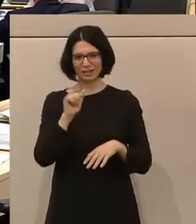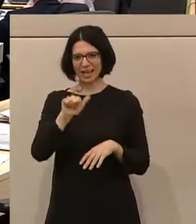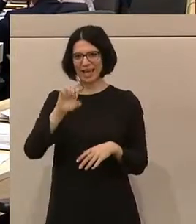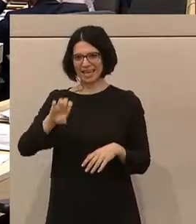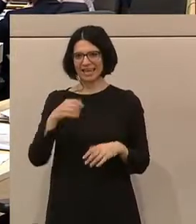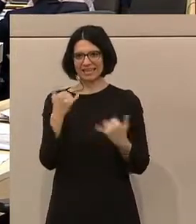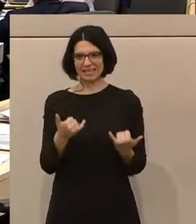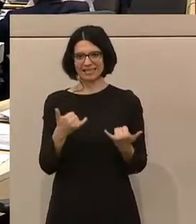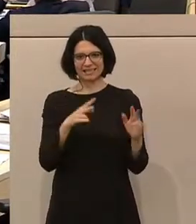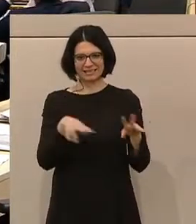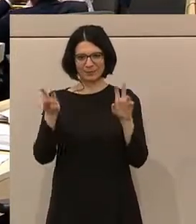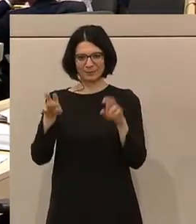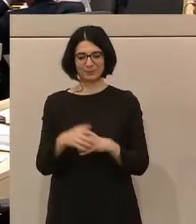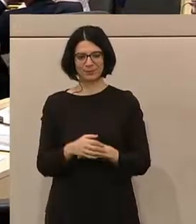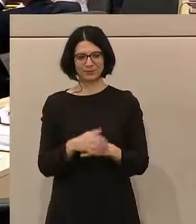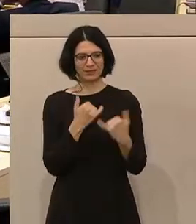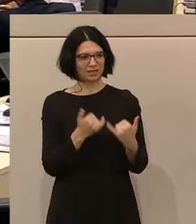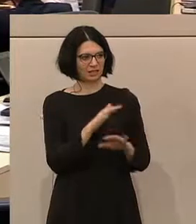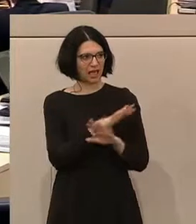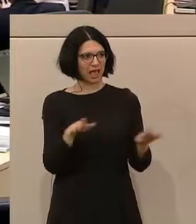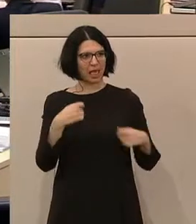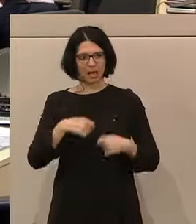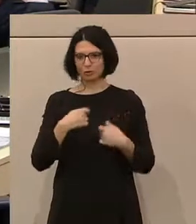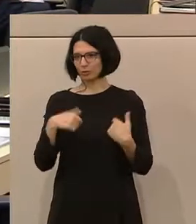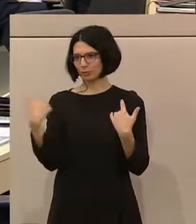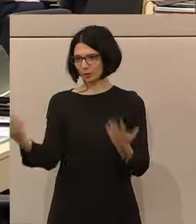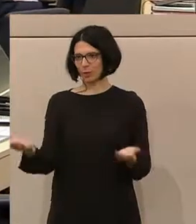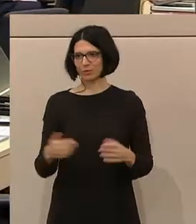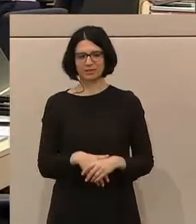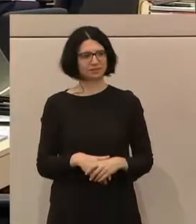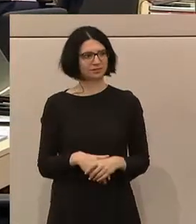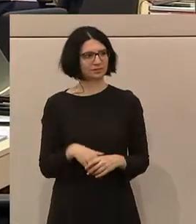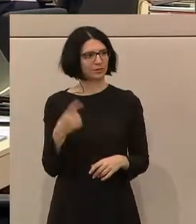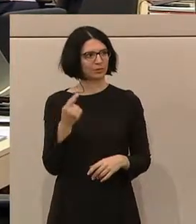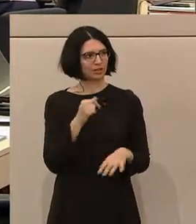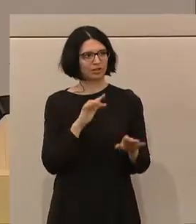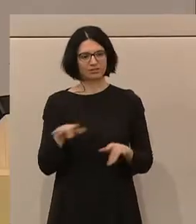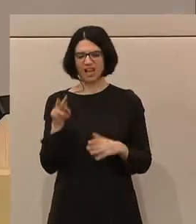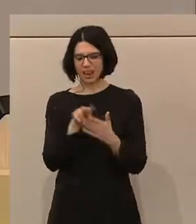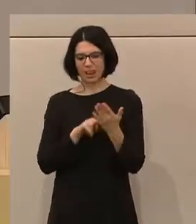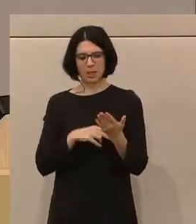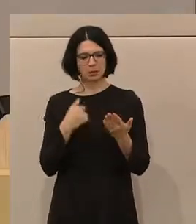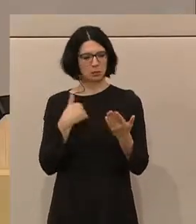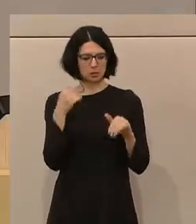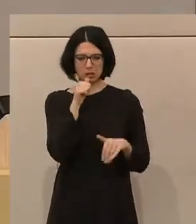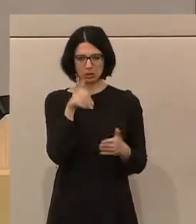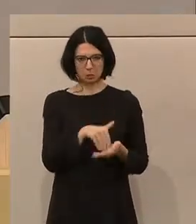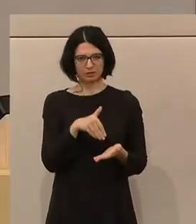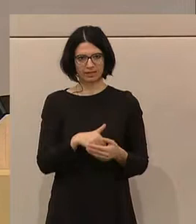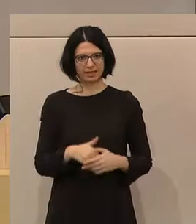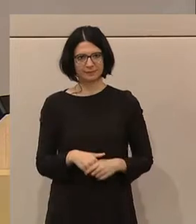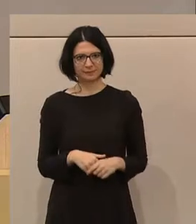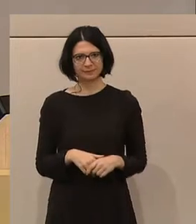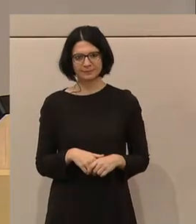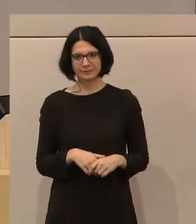270-AE kommen, da dieser inzwischen allen Abgeordneten zugegangen ist, erübrigt sich eine Verlesung durch den Schriftführer. Anschließend